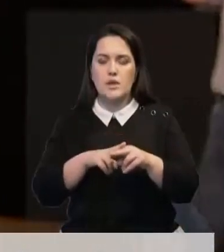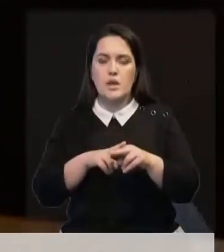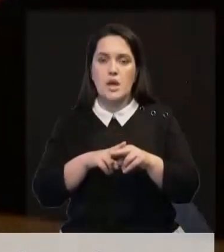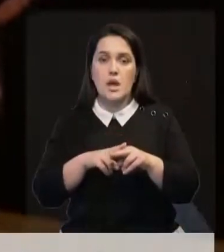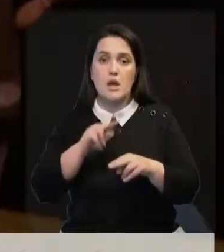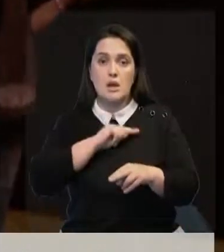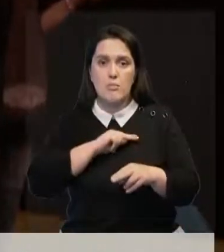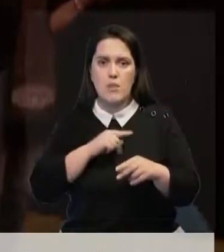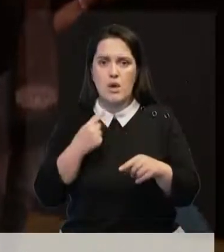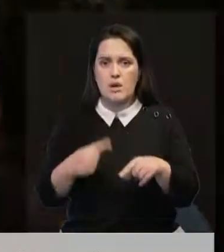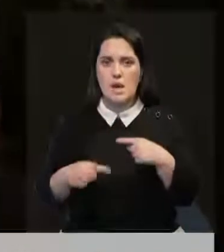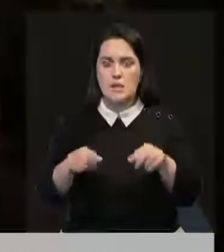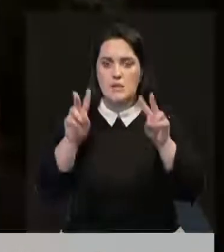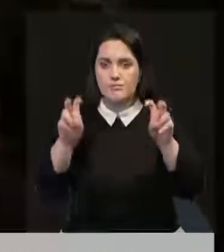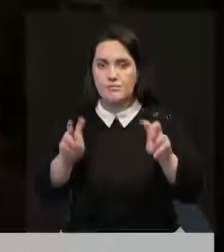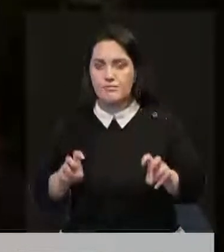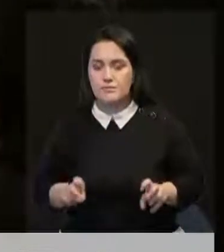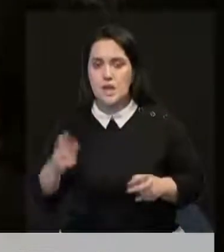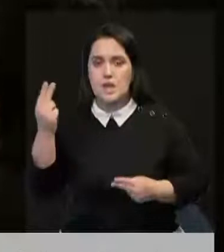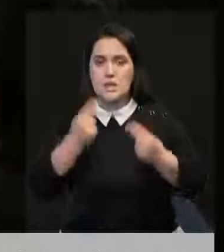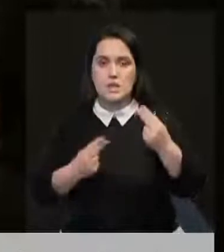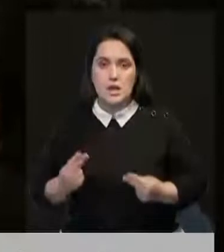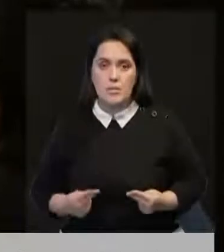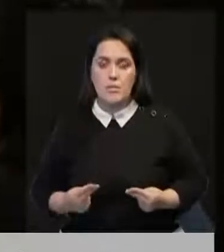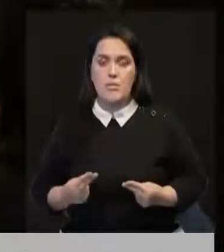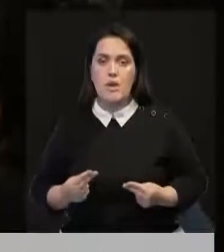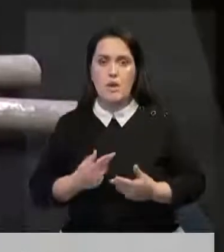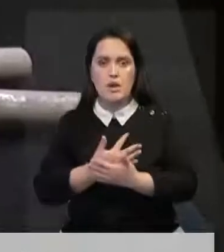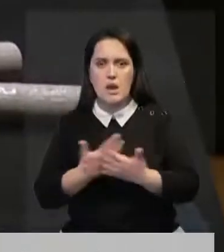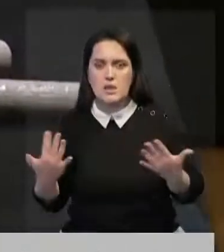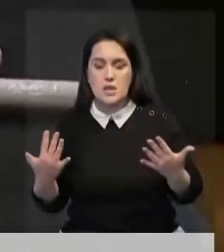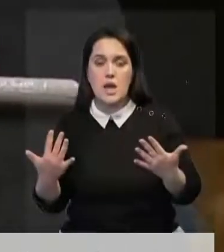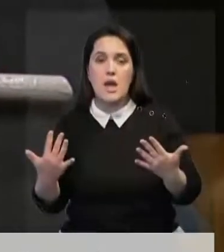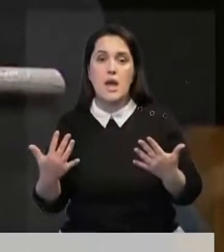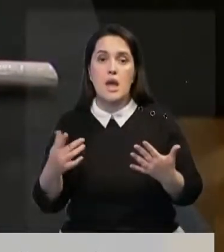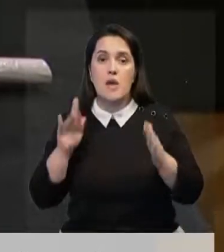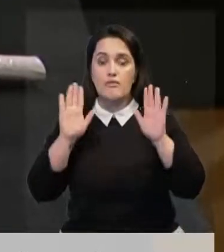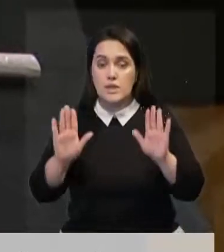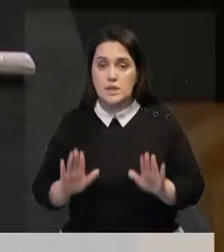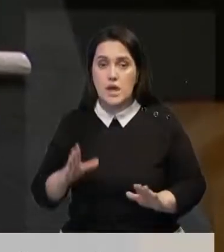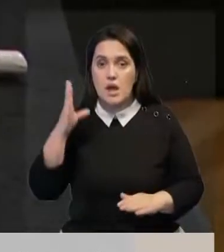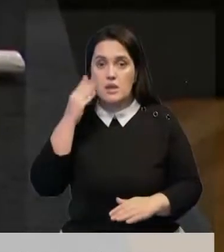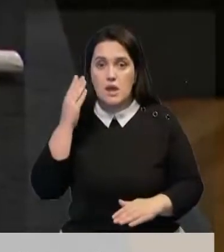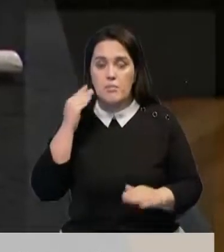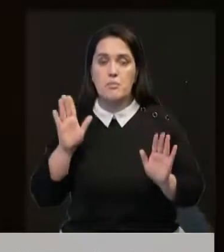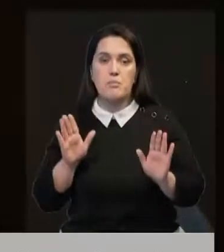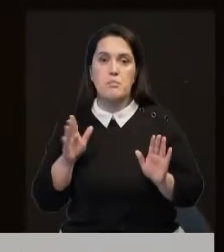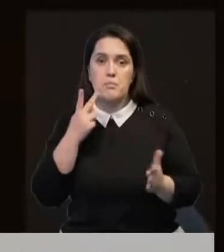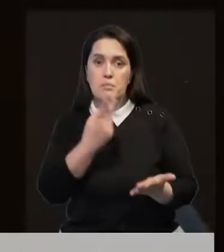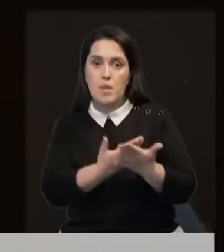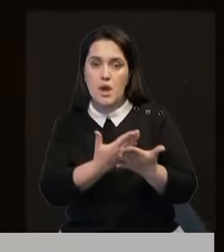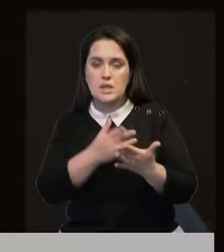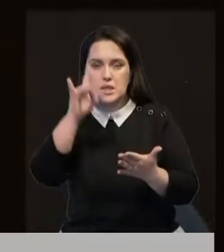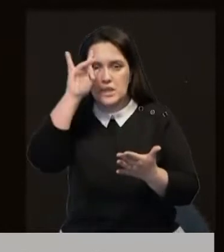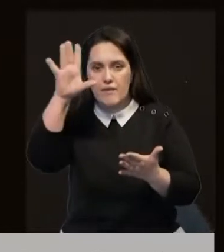которые работают в разных жанрах изобразительного искусства – перформанс, паблик арт, видео арт. На выставке, которая открылась накануне в Алматы, представлены работы известных